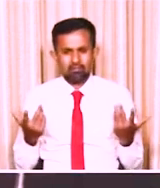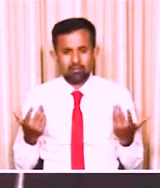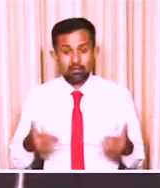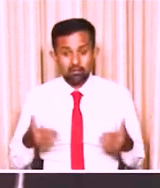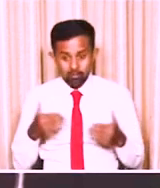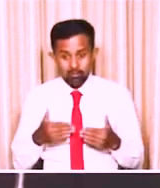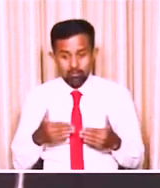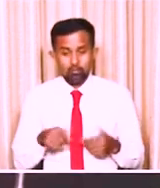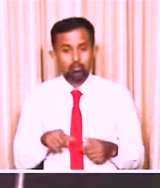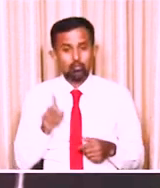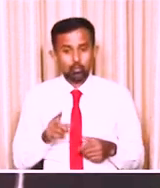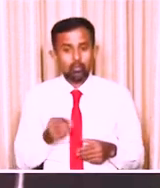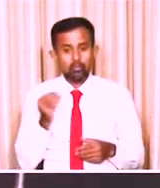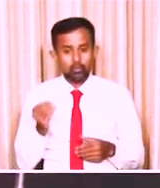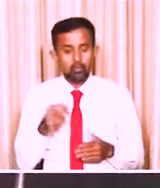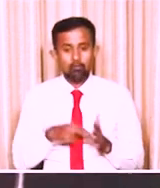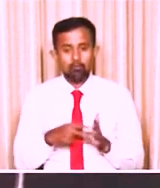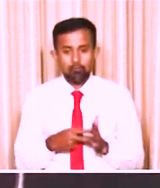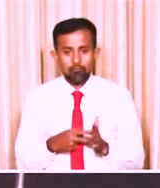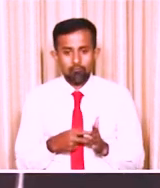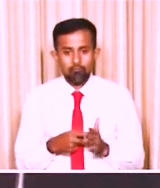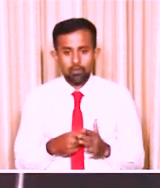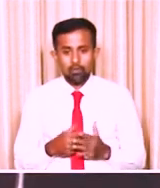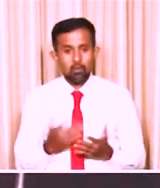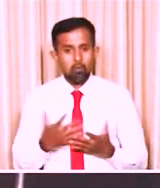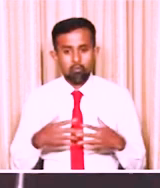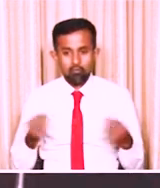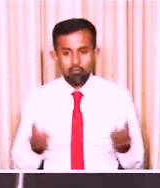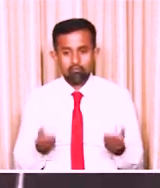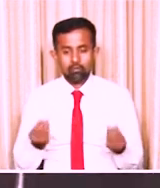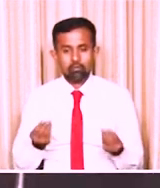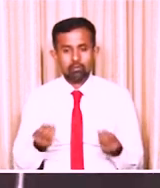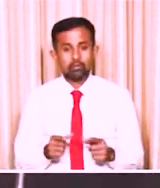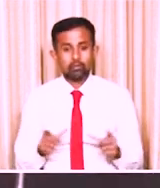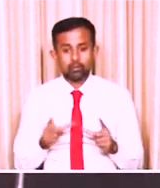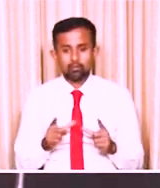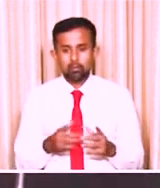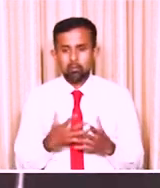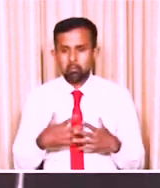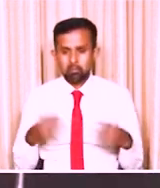தடை செய்கிறீர்கள்? அவ்வாறு ஒரு பெரிய ப்ரொஜெக்டை தடை செய்கின்ற பொழுது இந்த நாட்டுக்கு வேறு முதலீட்டாளர்கள்